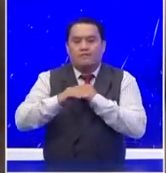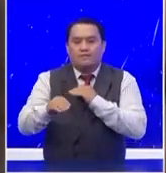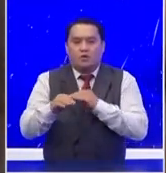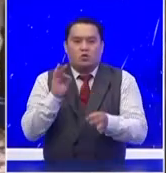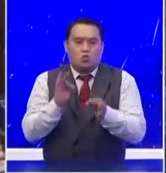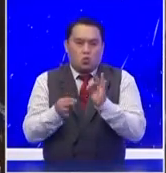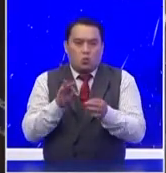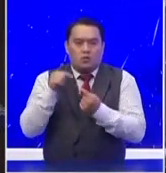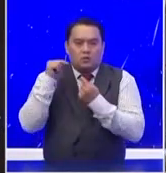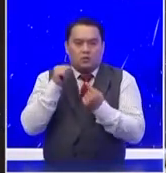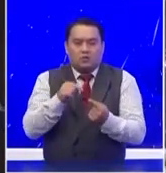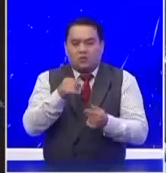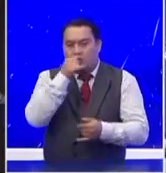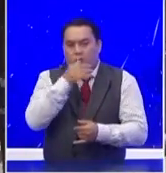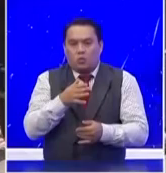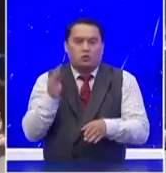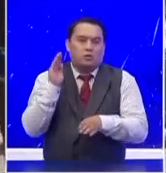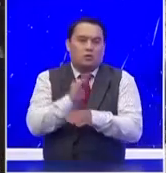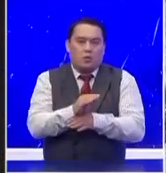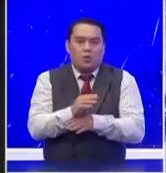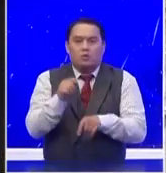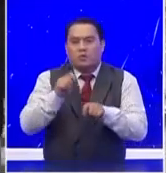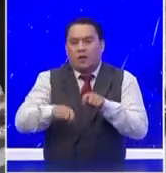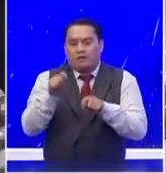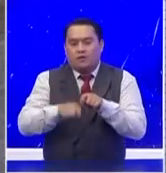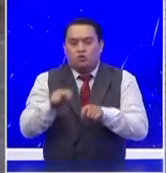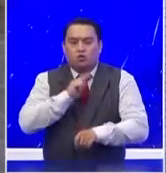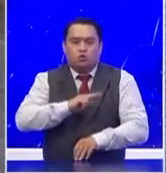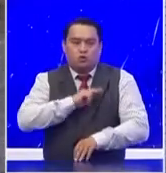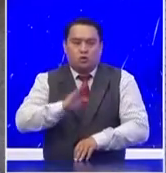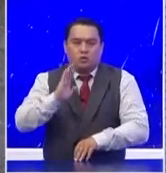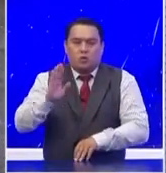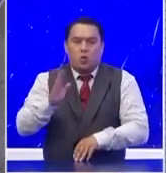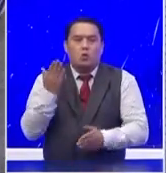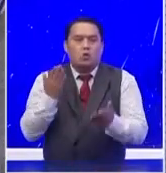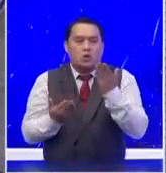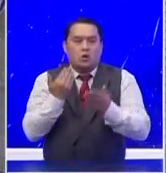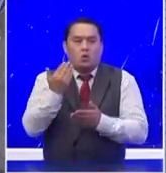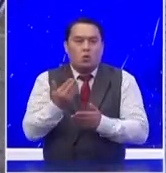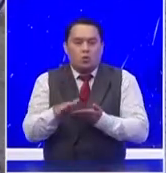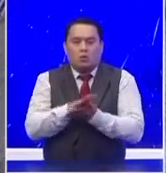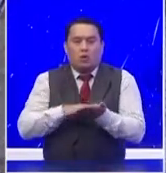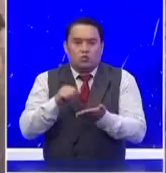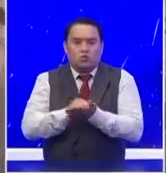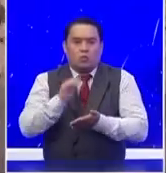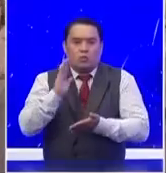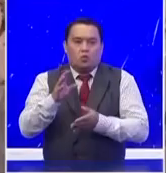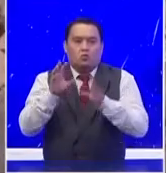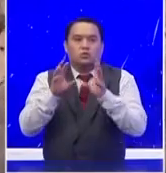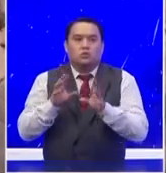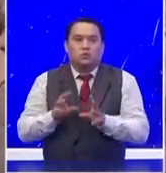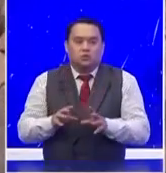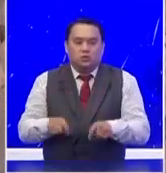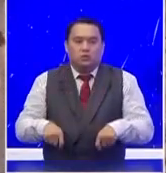тиісті нормаларға сәйкес келмесе, қосымша тағы бір экспертизалық жұмыстар жүргізіледі. Ал ол жұмыстардан шикілік табылса, заң жүзінде